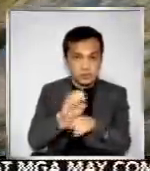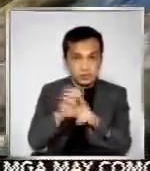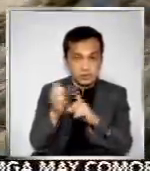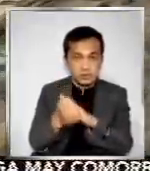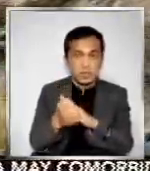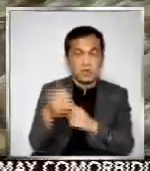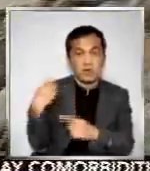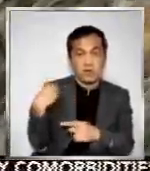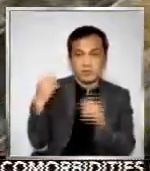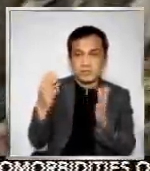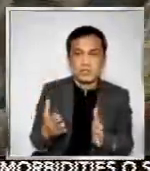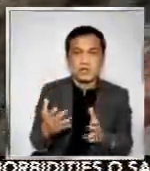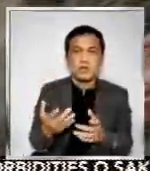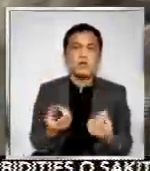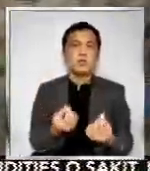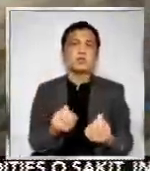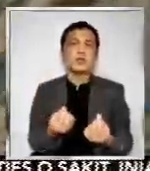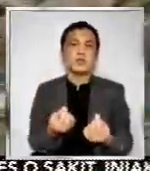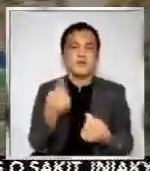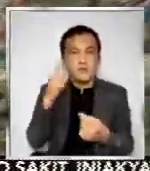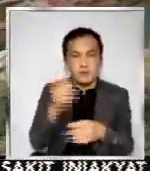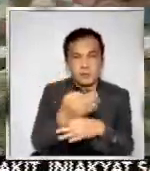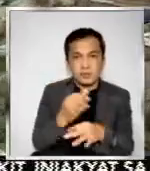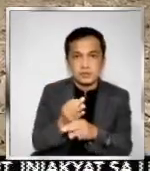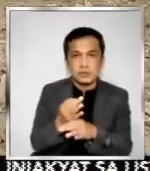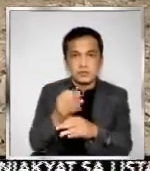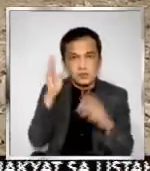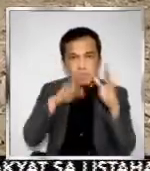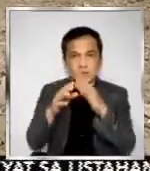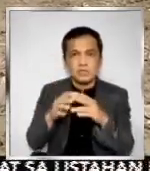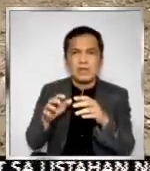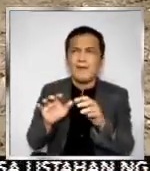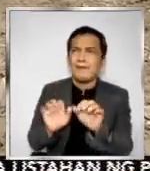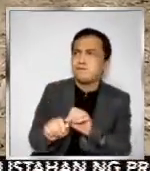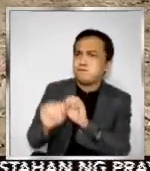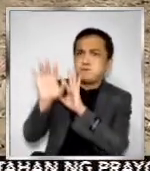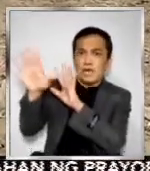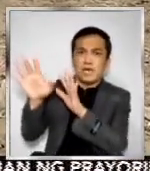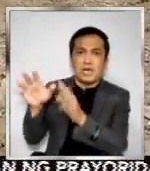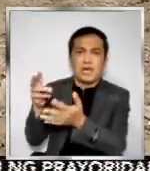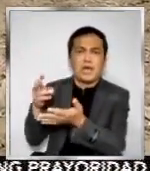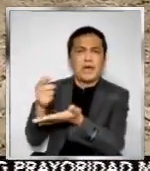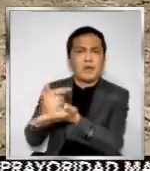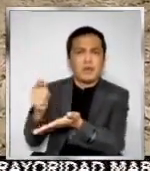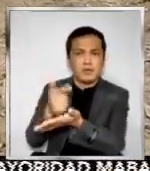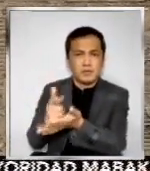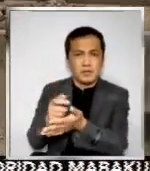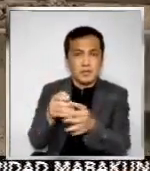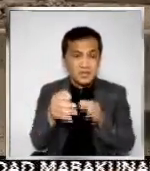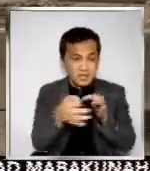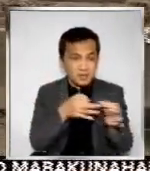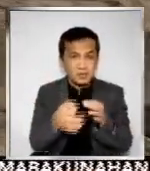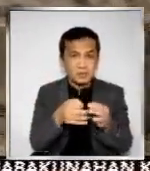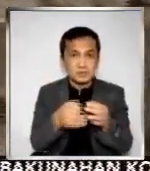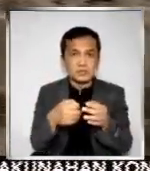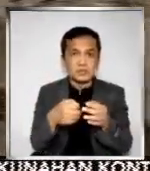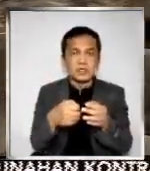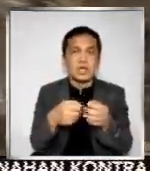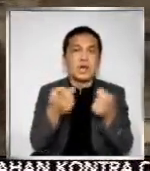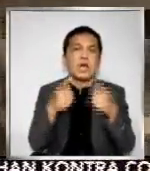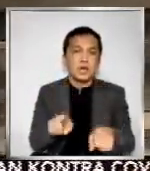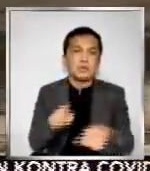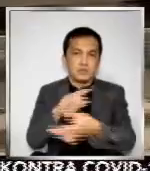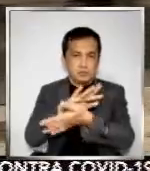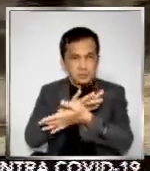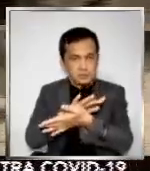raw ginawa para ayusin ang problema ng tambak na basura. Paliwanag niya, inabutan sila ng pandemic, kaya hindi natanggal ang